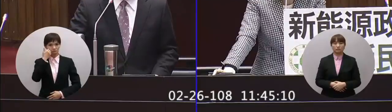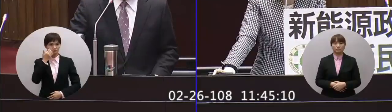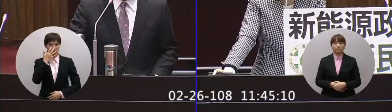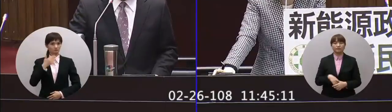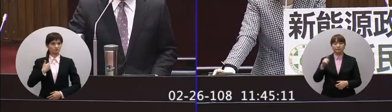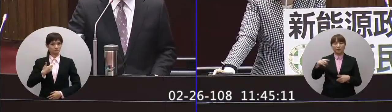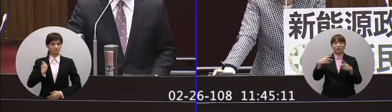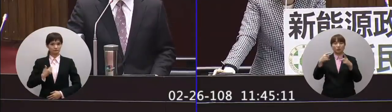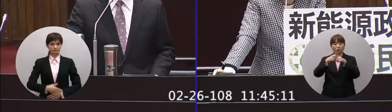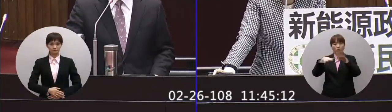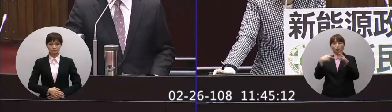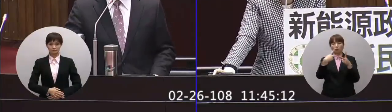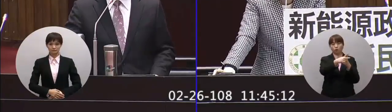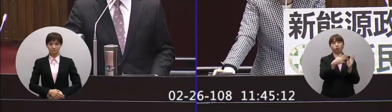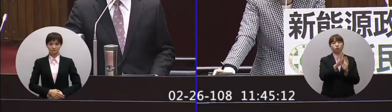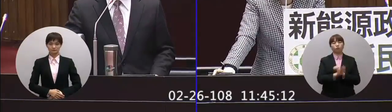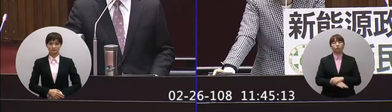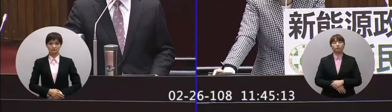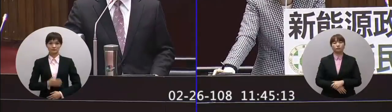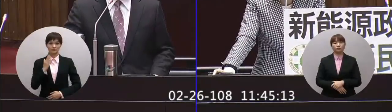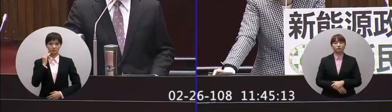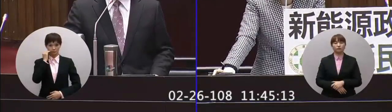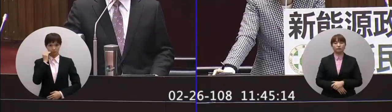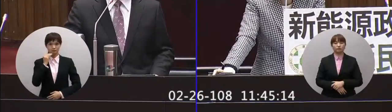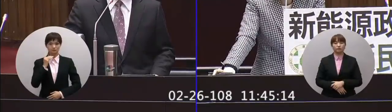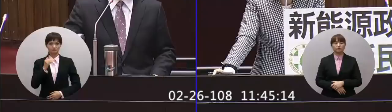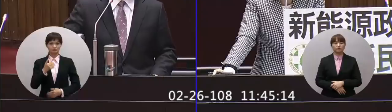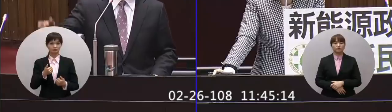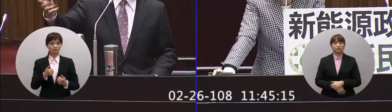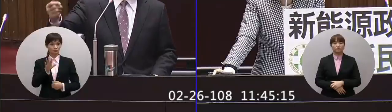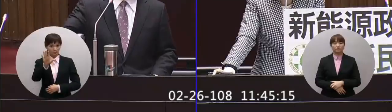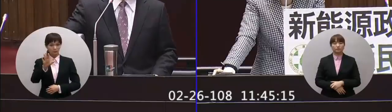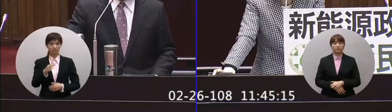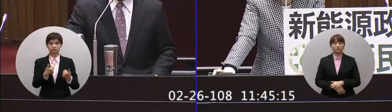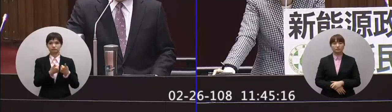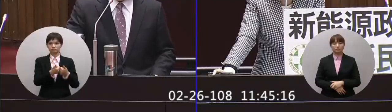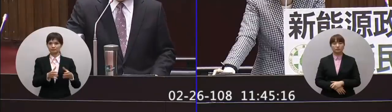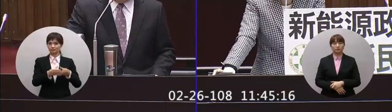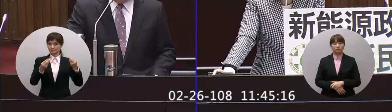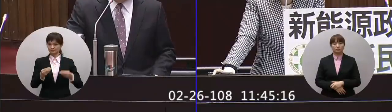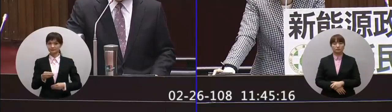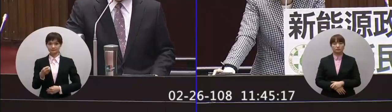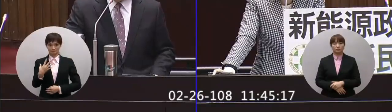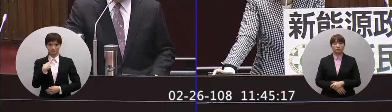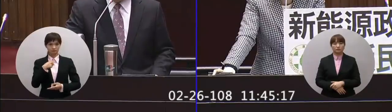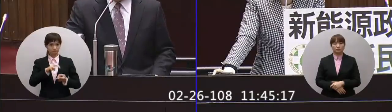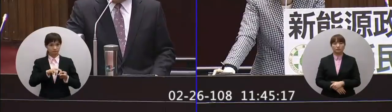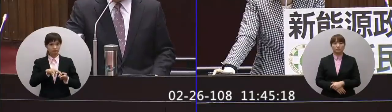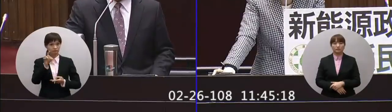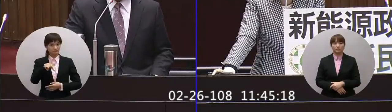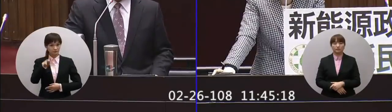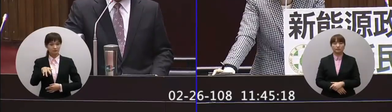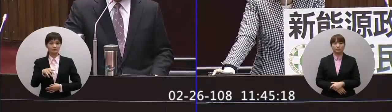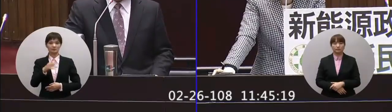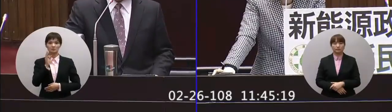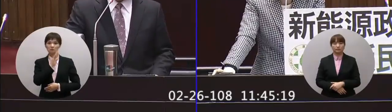如果 他已经行文了、哦、 如果他有，其实连开会都不必告诉我一个地点、可以运核废料去就